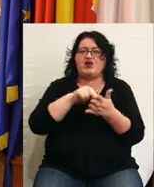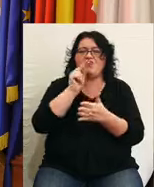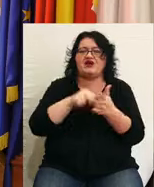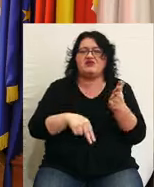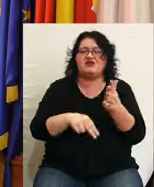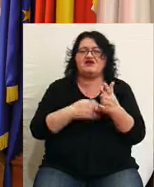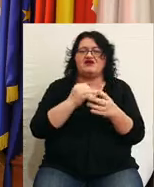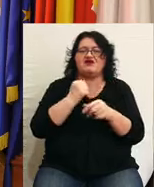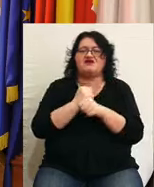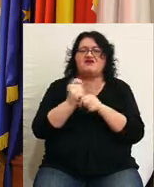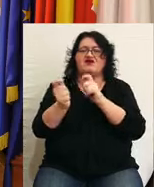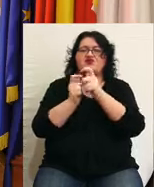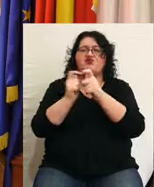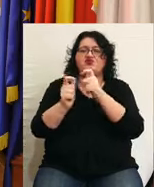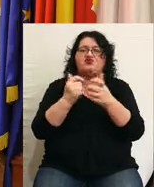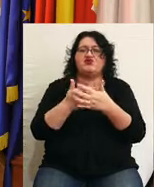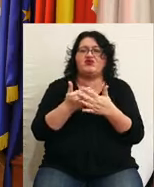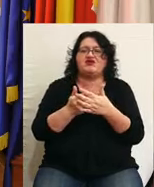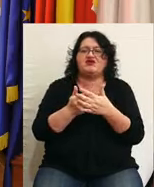luăm împrumuturi pentru